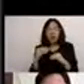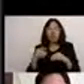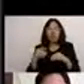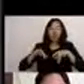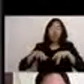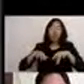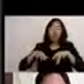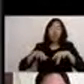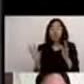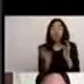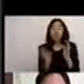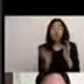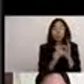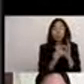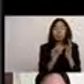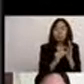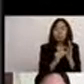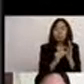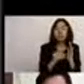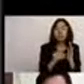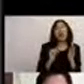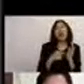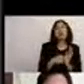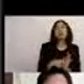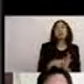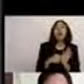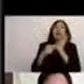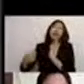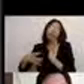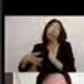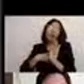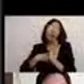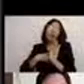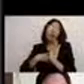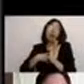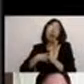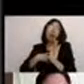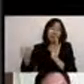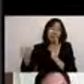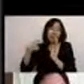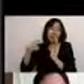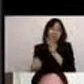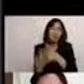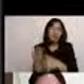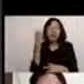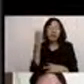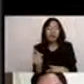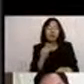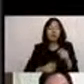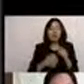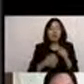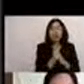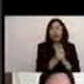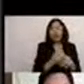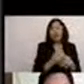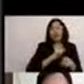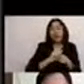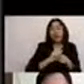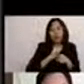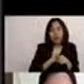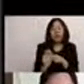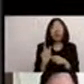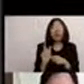e di dalam p ini sudah dikontribusikan juga untuk ee mengembangkan panduan e pedoman atau modul